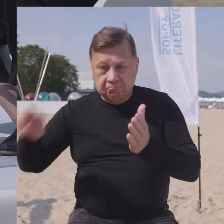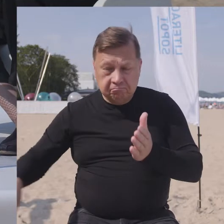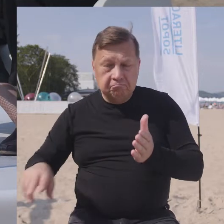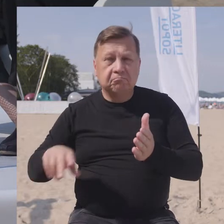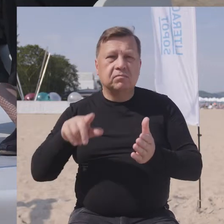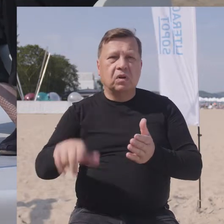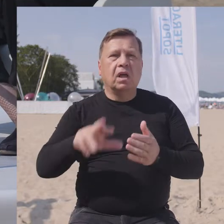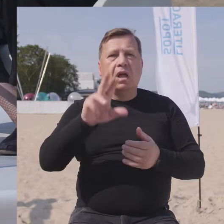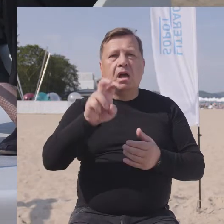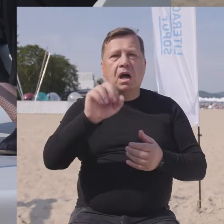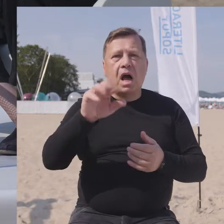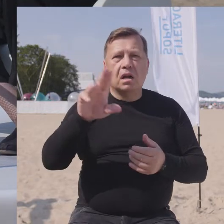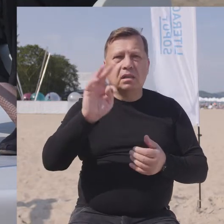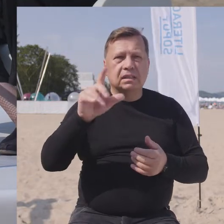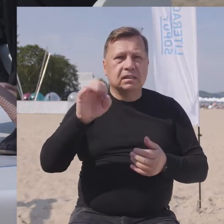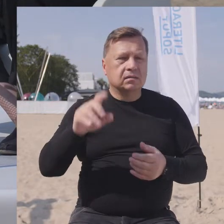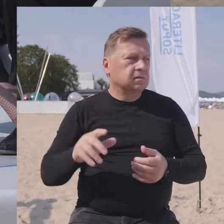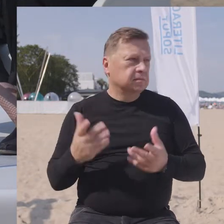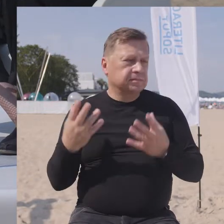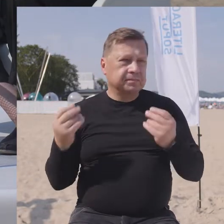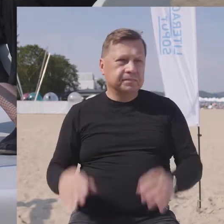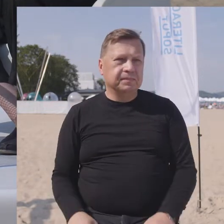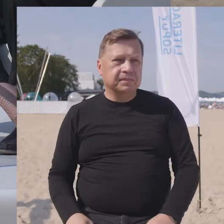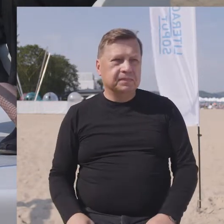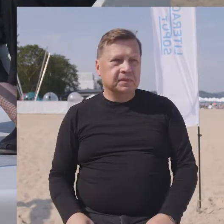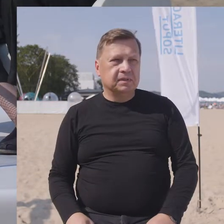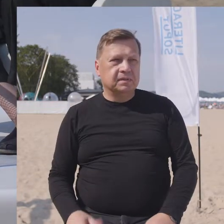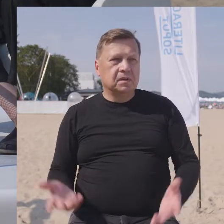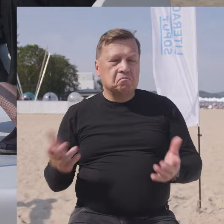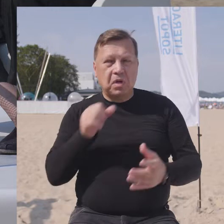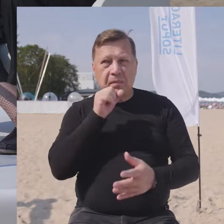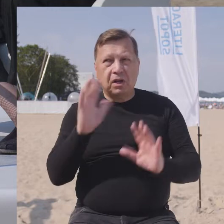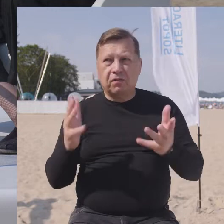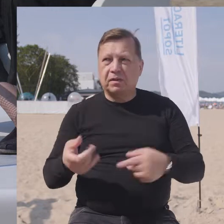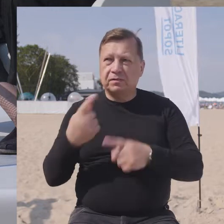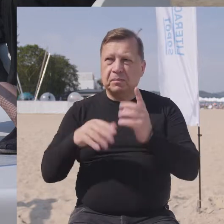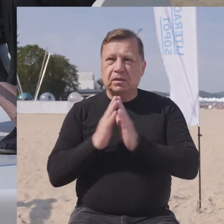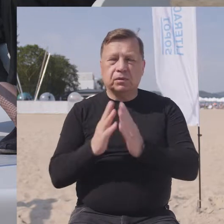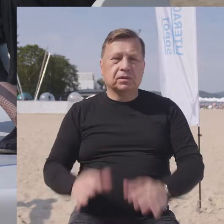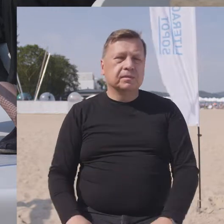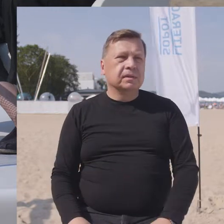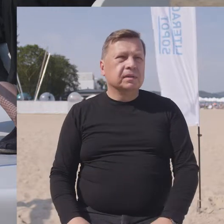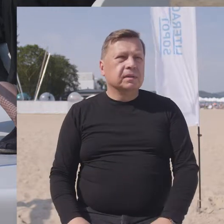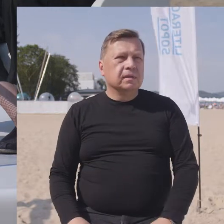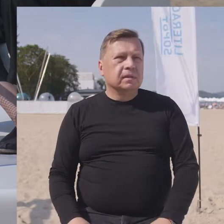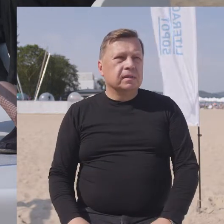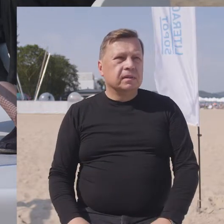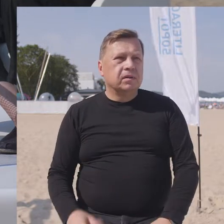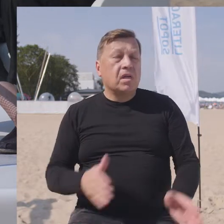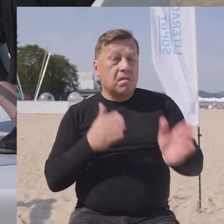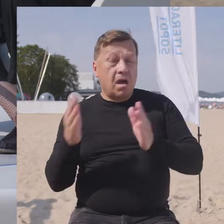musiał ustąpić miejsca Heartstopperowi, kolejnemu. Będę chyba musiał prosić o wymianę mikrofonu, kolejnemu